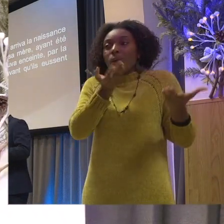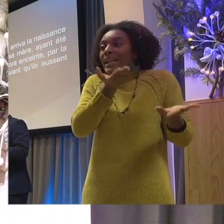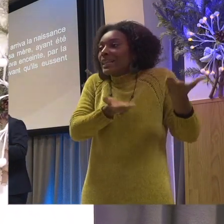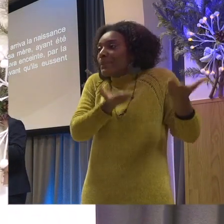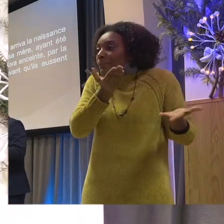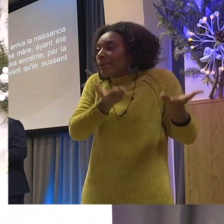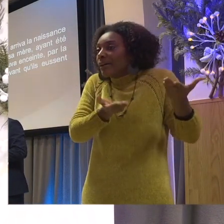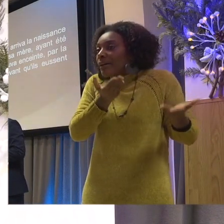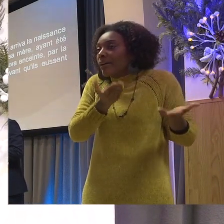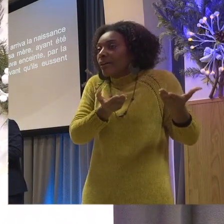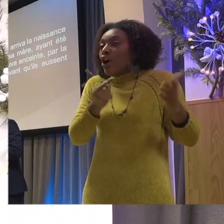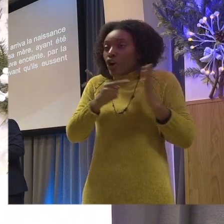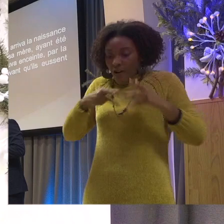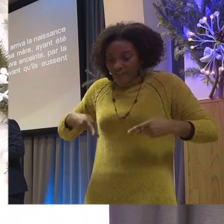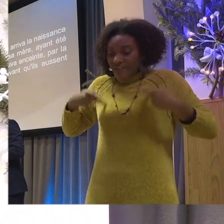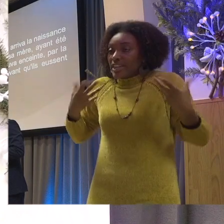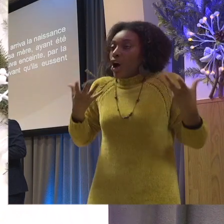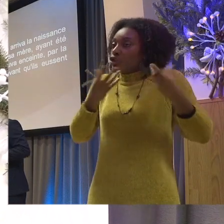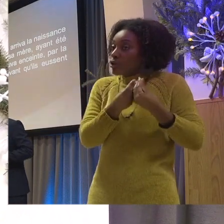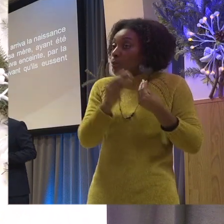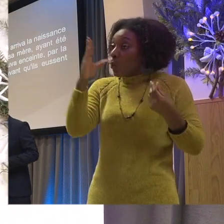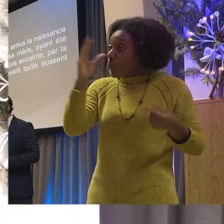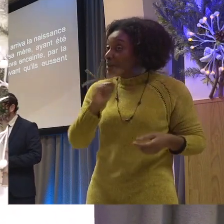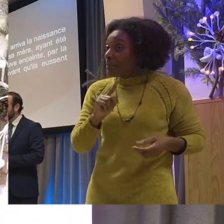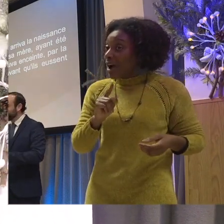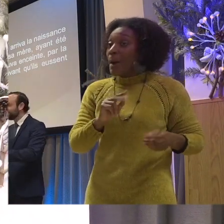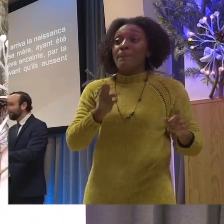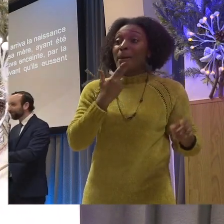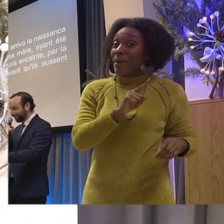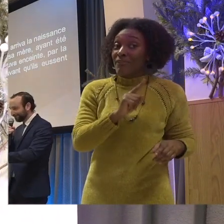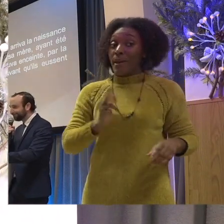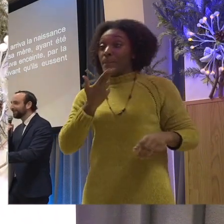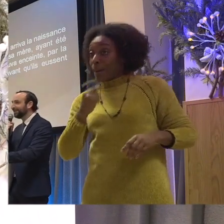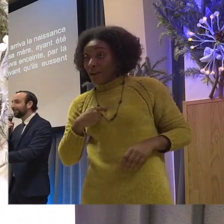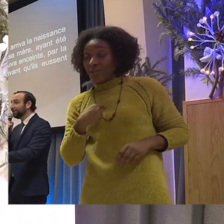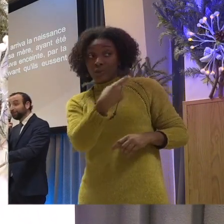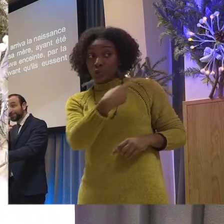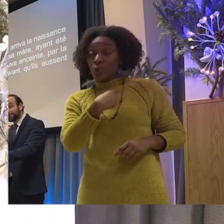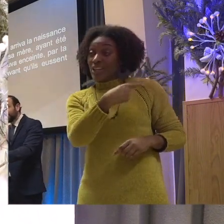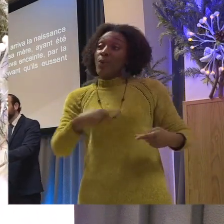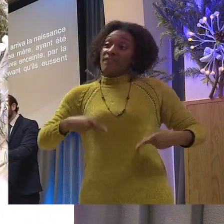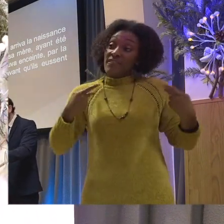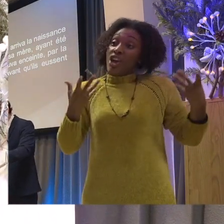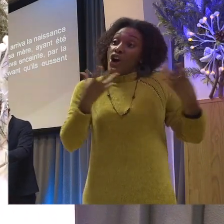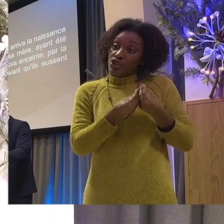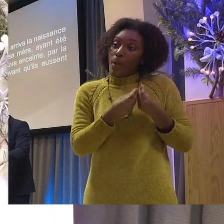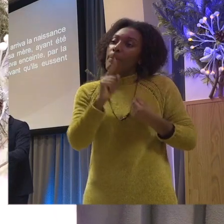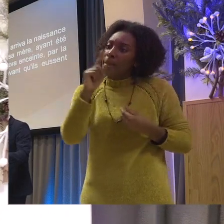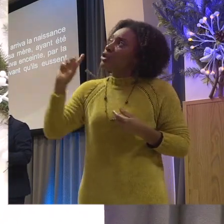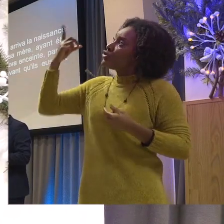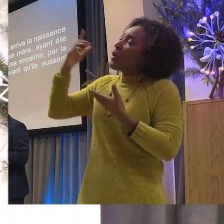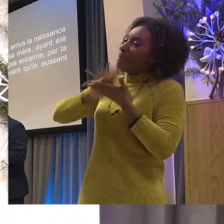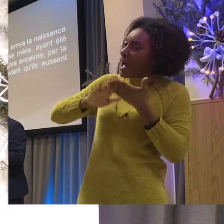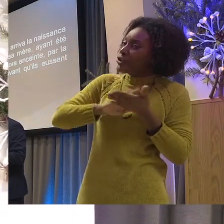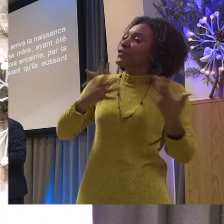emménages avec ton mari et ta femme, c'est deux pécheurs qui s'apprêtent à vivre ensemble sous le même toit. Mais deux pécheurs pardonnés par le